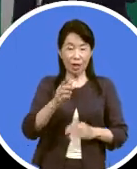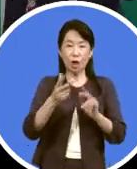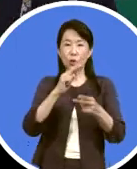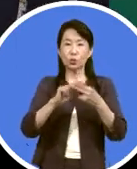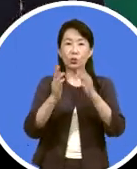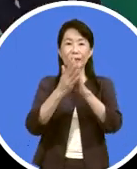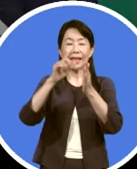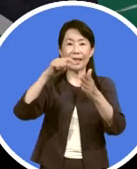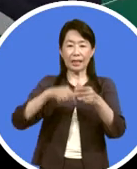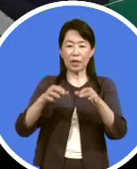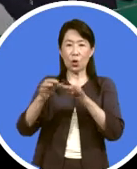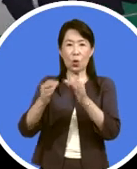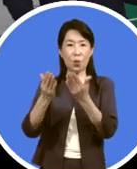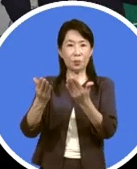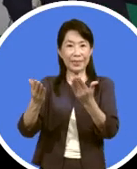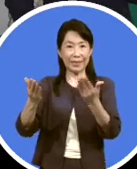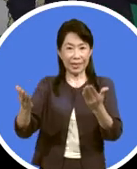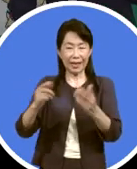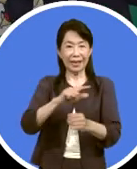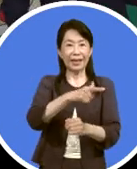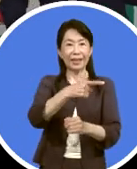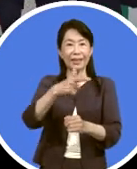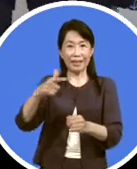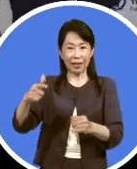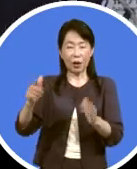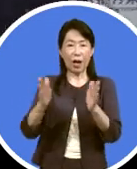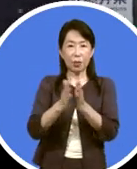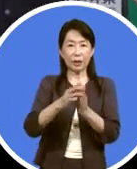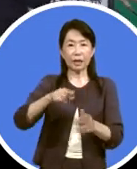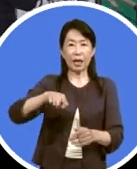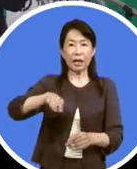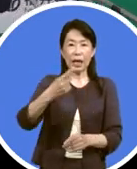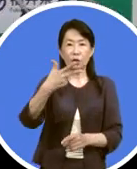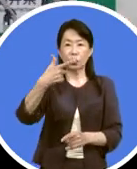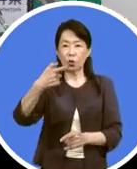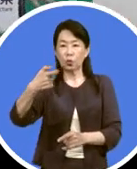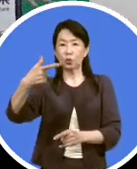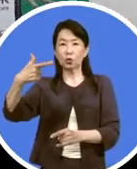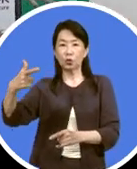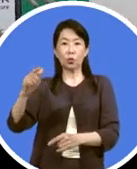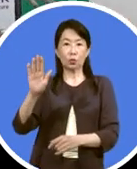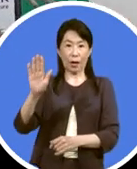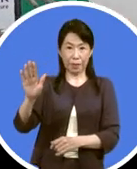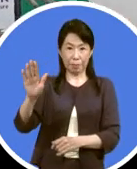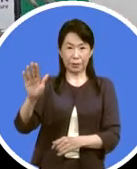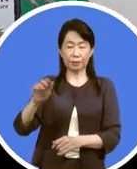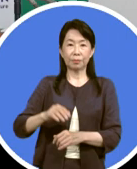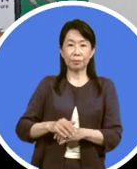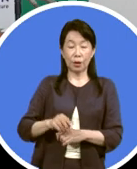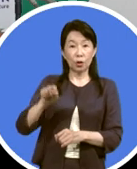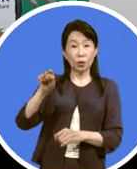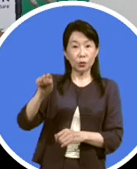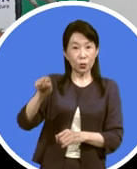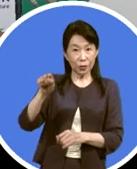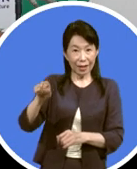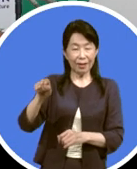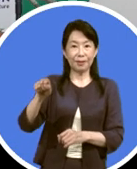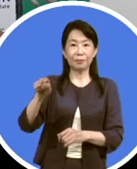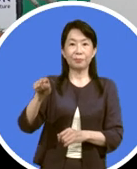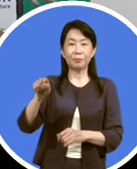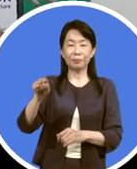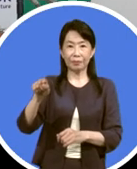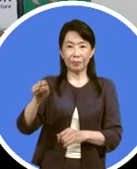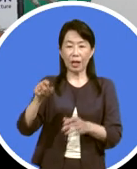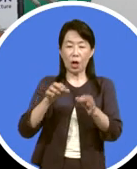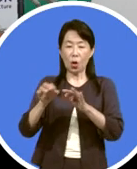県内の商店街それから商業施設全体で116あるというところでございますけれどもこういった中で